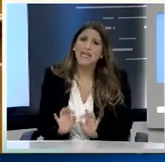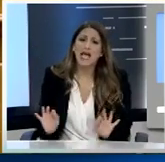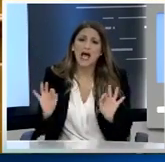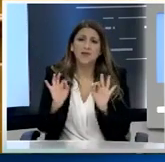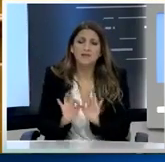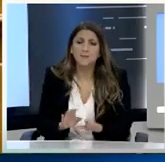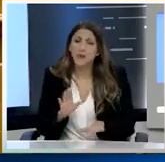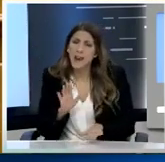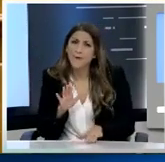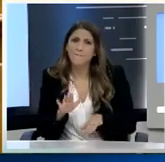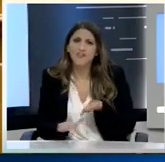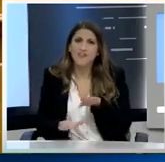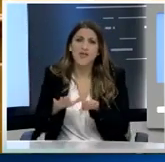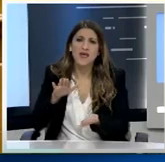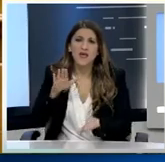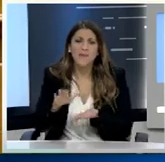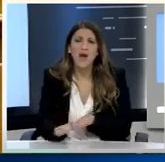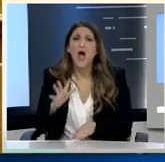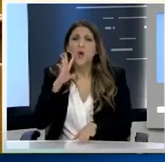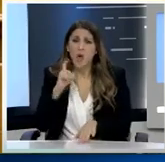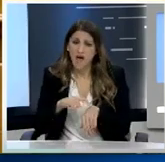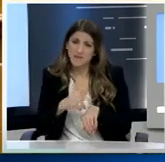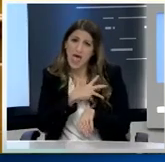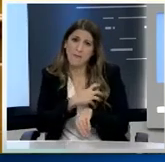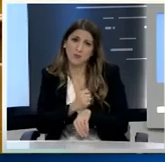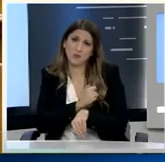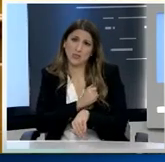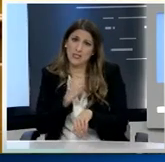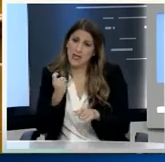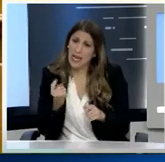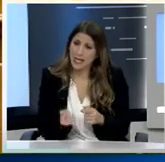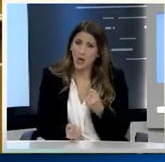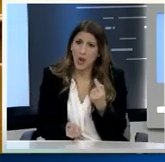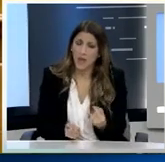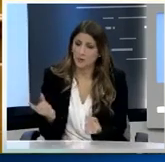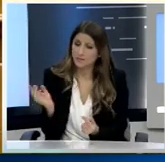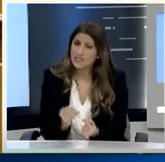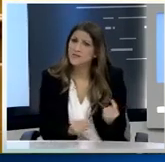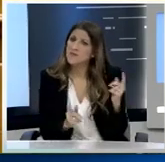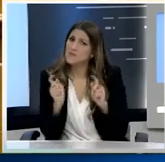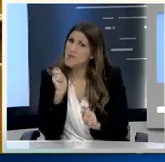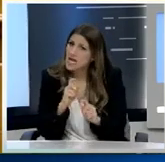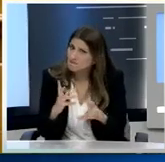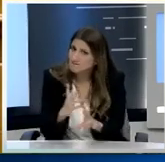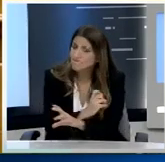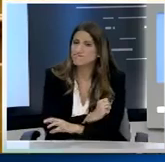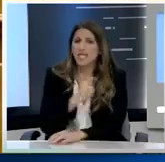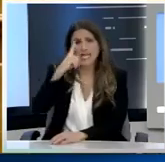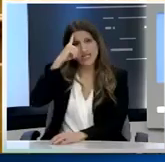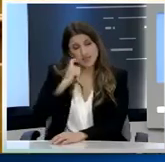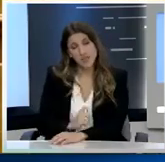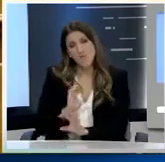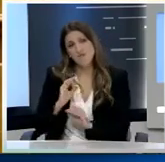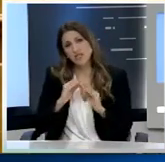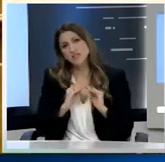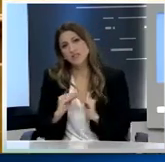να μην διασπαθιστεί το πολύτιμο κεφάλαιο αξιοπιστίας που έχει οικοδομηθεί, και γνωρίζοντας πως η σταθερότητα είναι αναγκαία